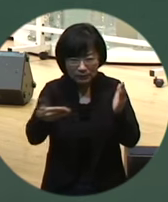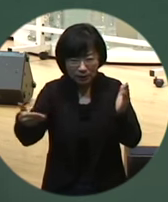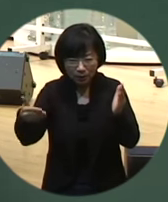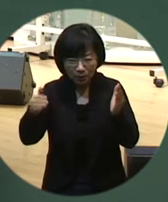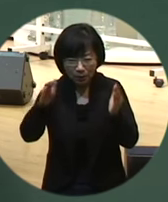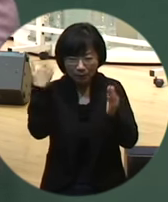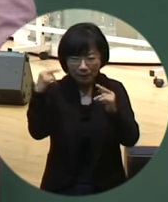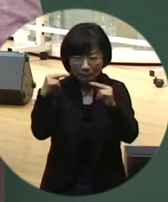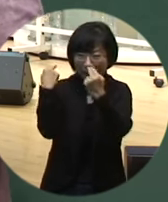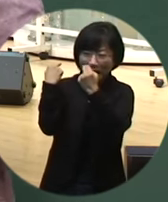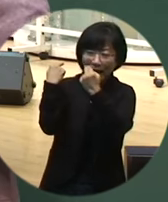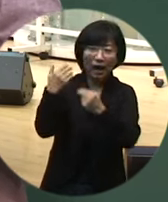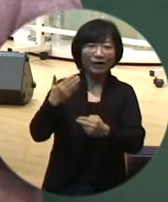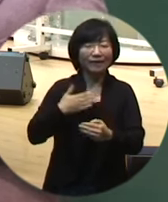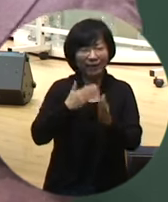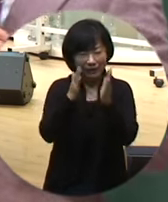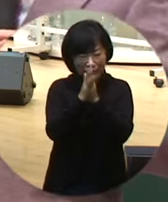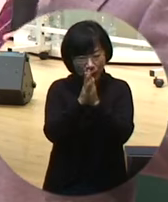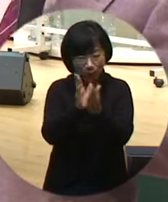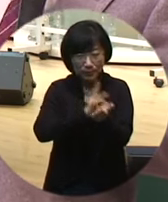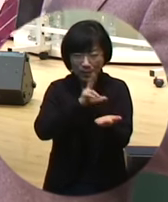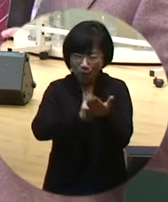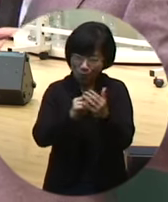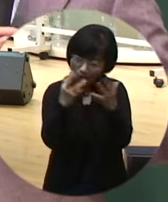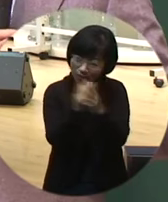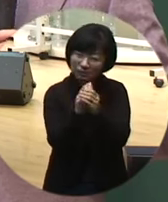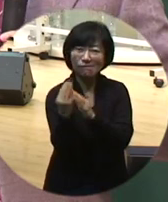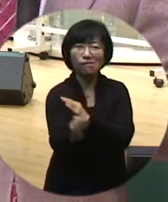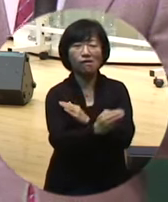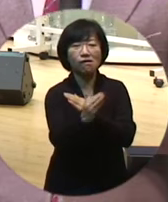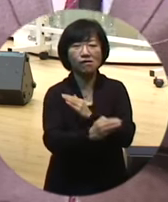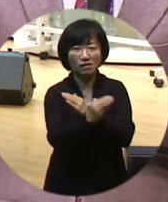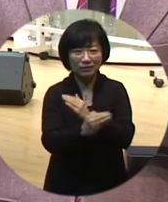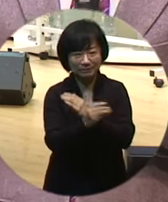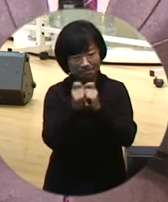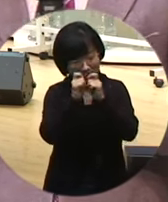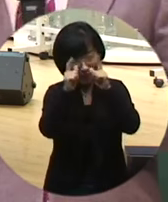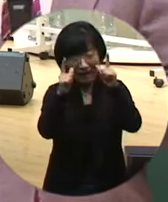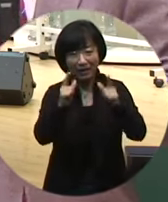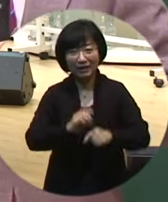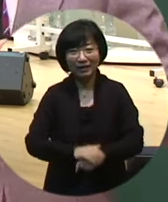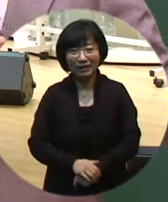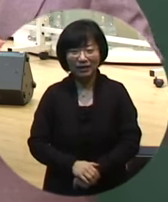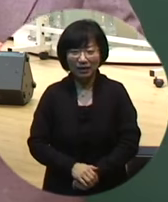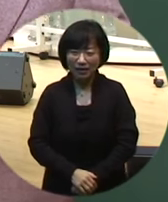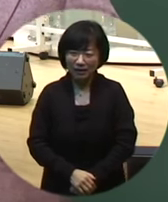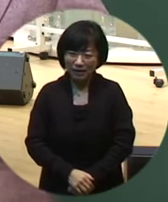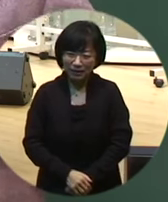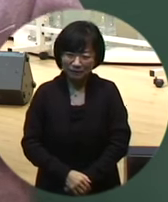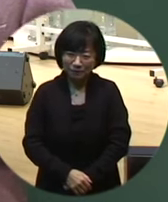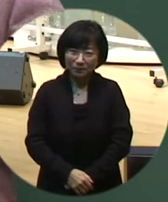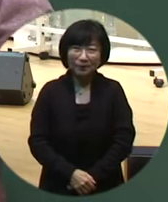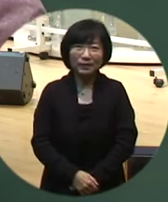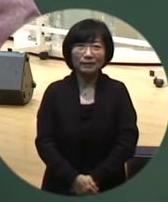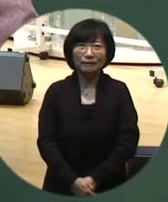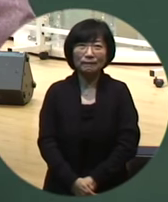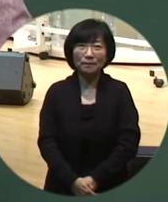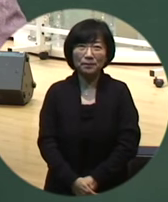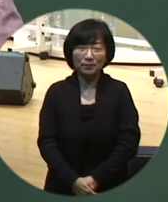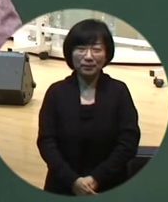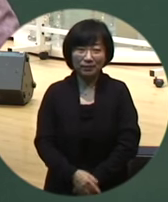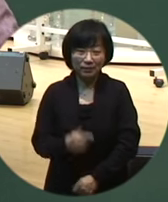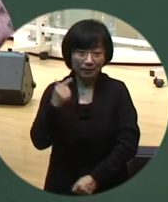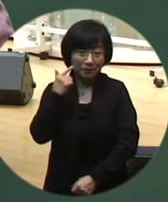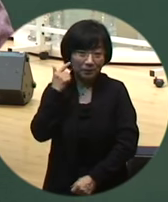back on my prayer topics and I realized that these were not just bad prayer topics. I had completely become corrupt. 아니, 어떻게 목사가 교회를 개척해놓고